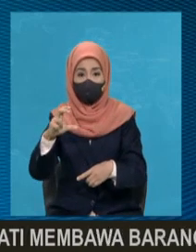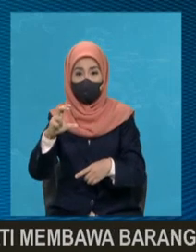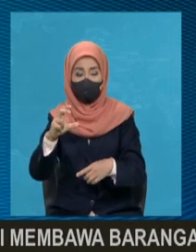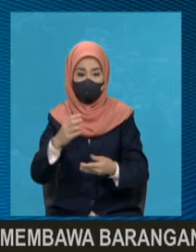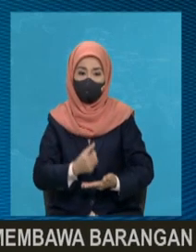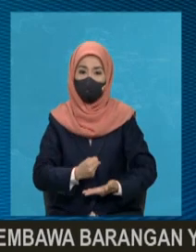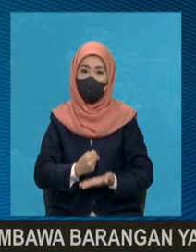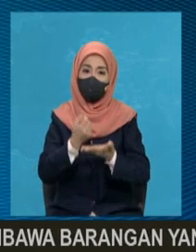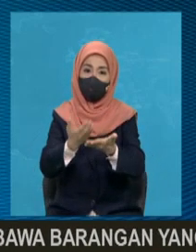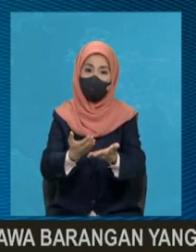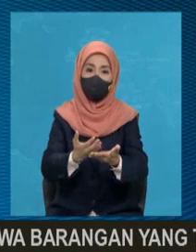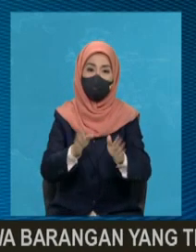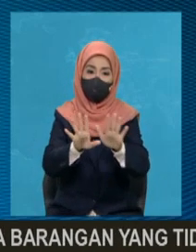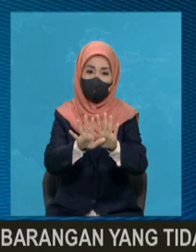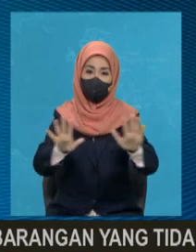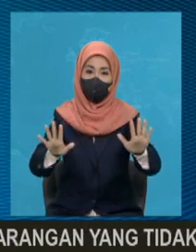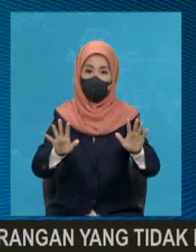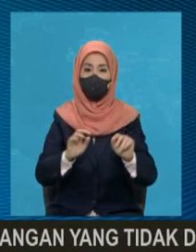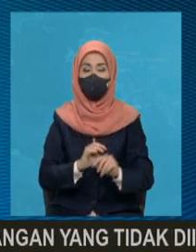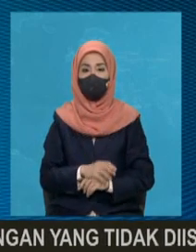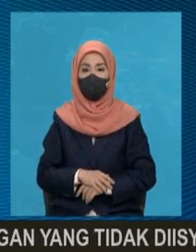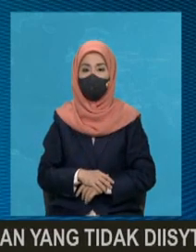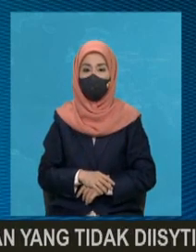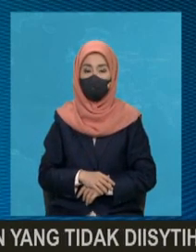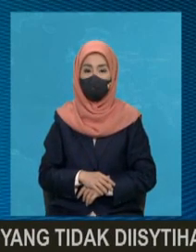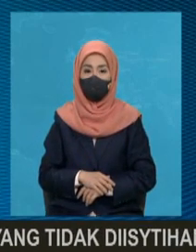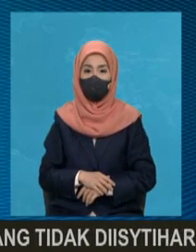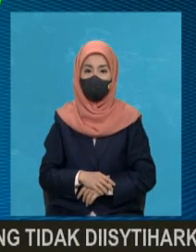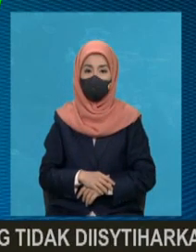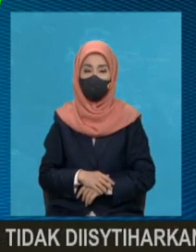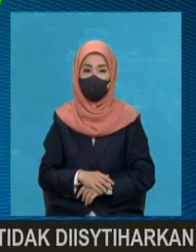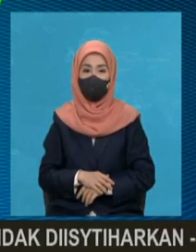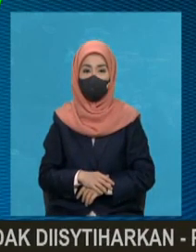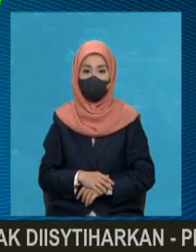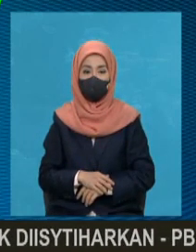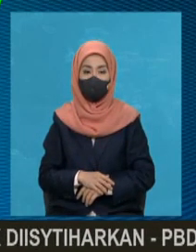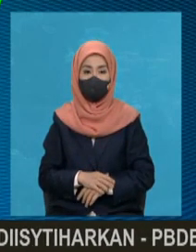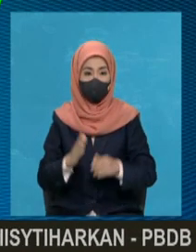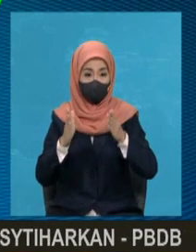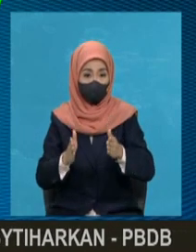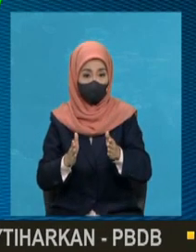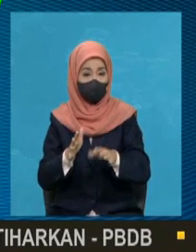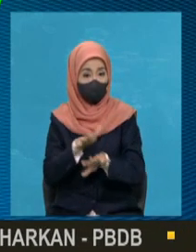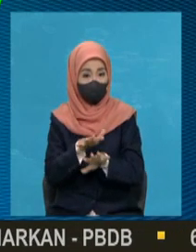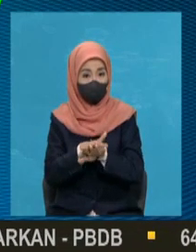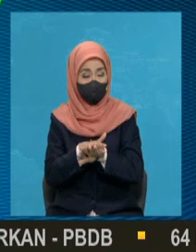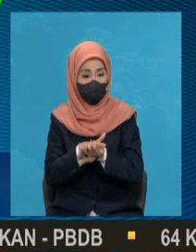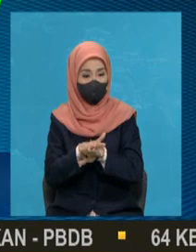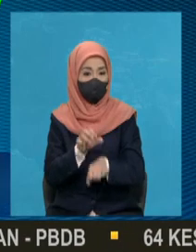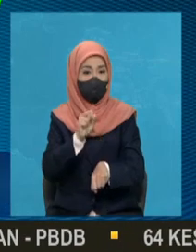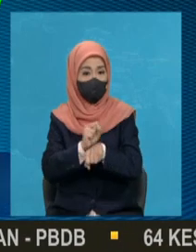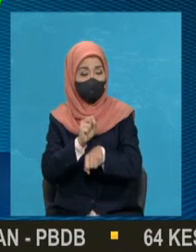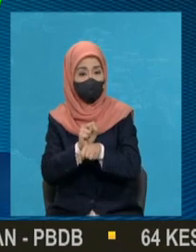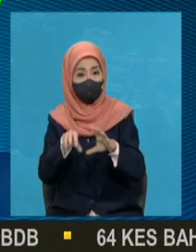barisan hadapan hai hai Hai orang ramai menyumbangkan sungkup muka kepada para pekerja